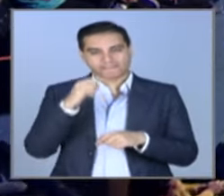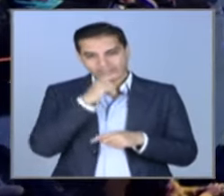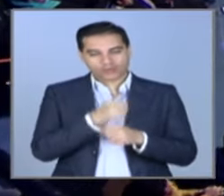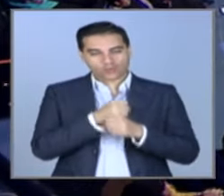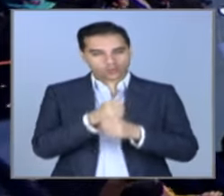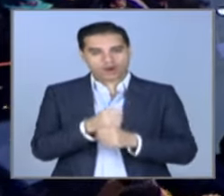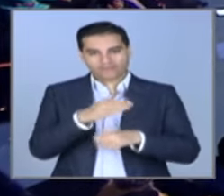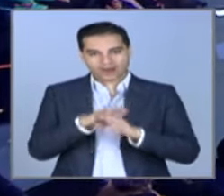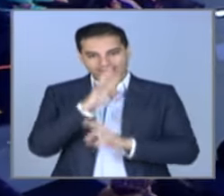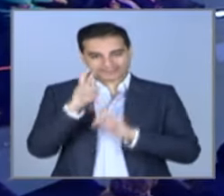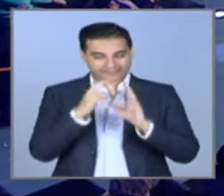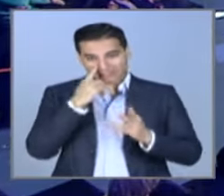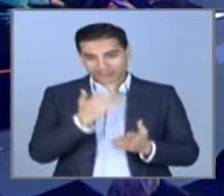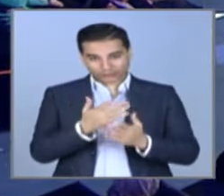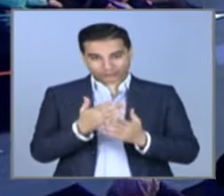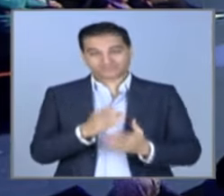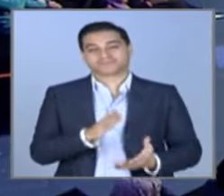أستاذة شروق،